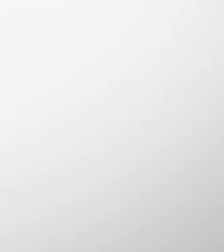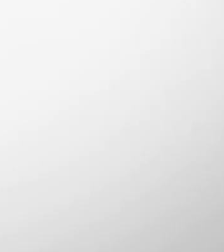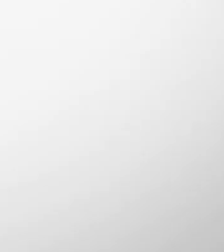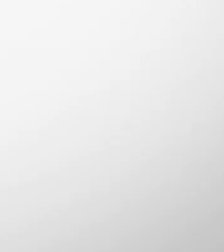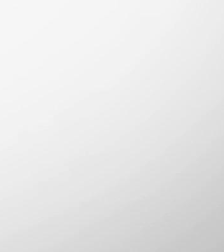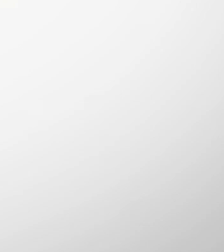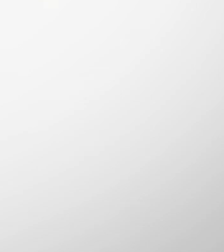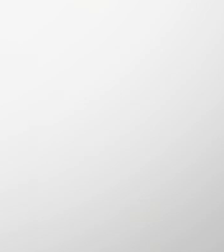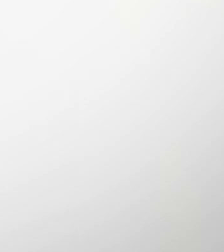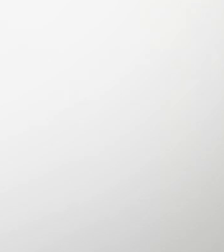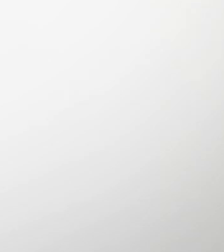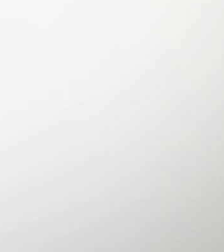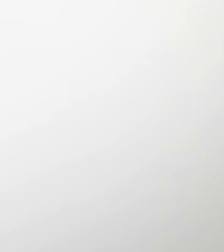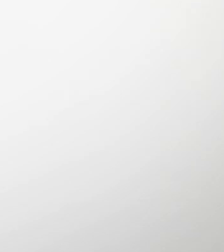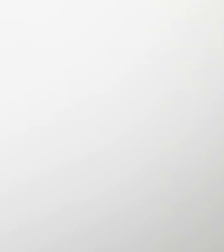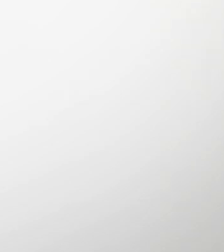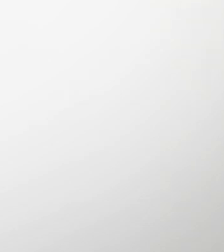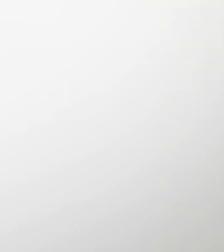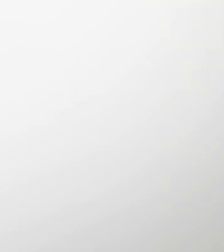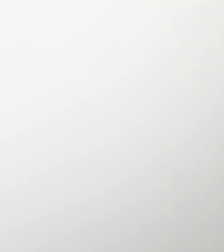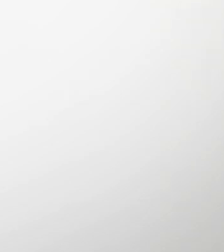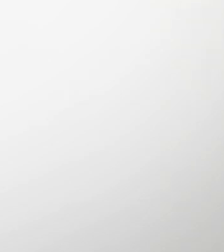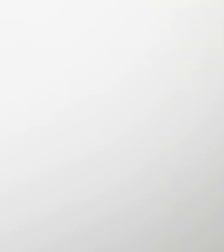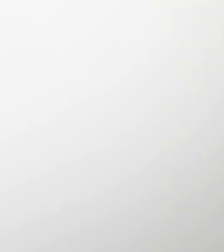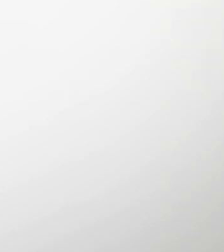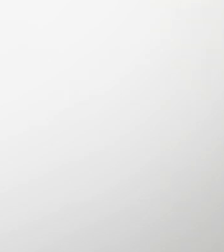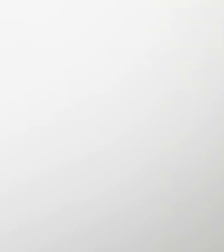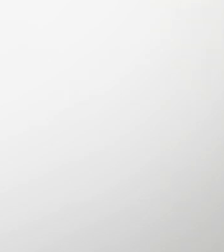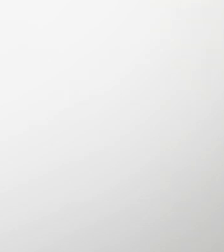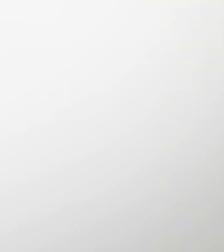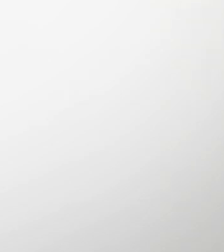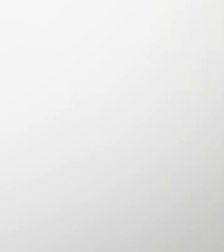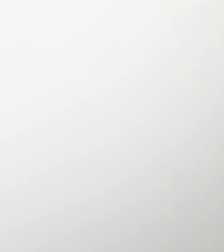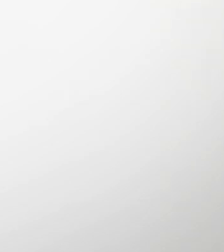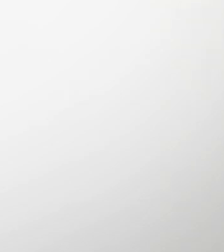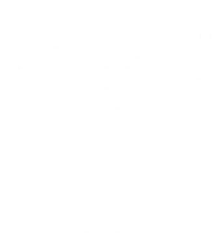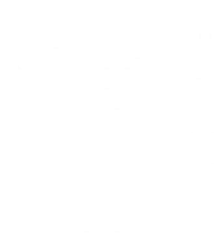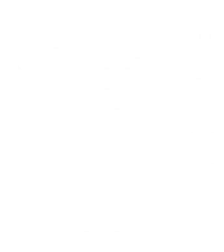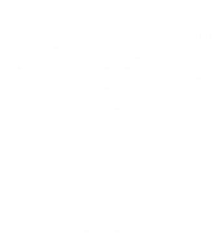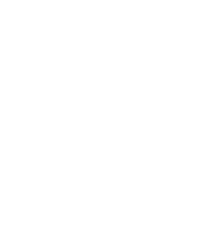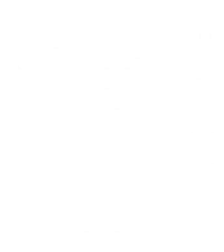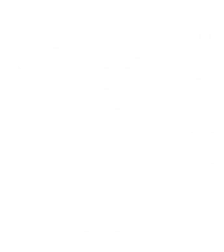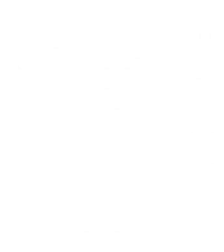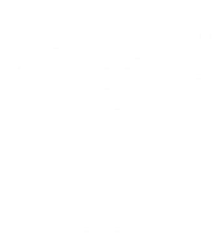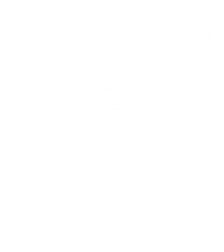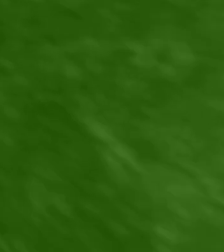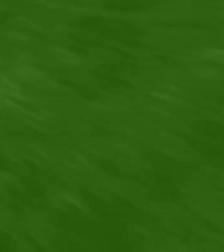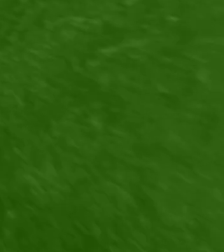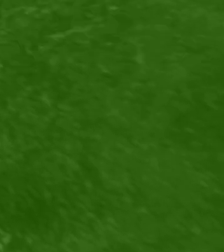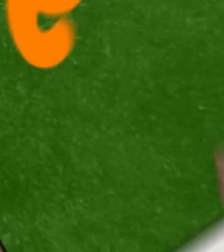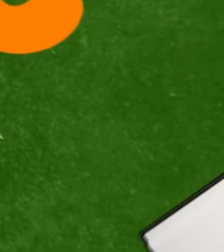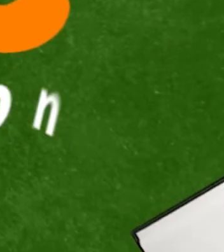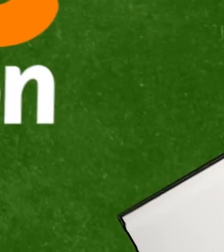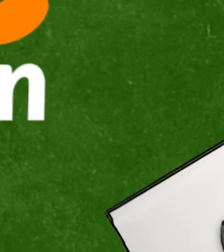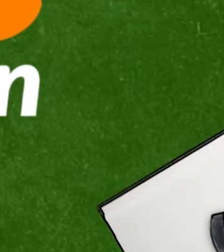Ce programme vous a été présenté par le ministère de l'Éducation nationale, de l'enseignement technique et de la formation professionnelle et son partenaire, l'UNICEF. Mon